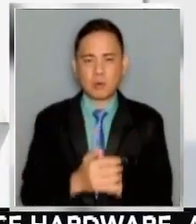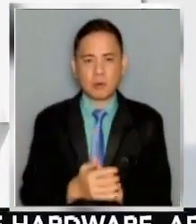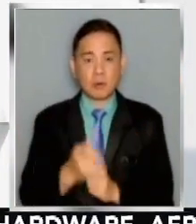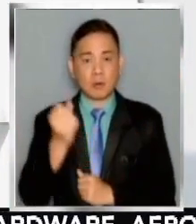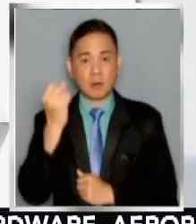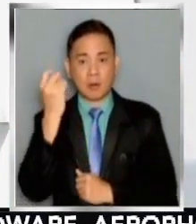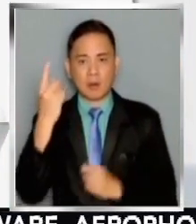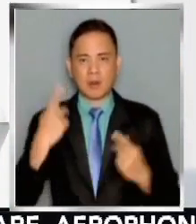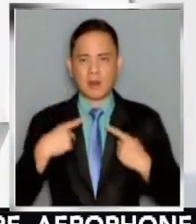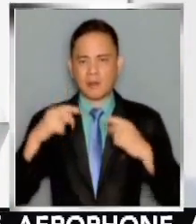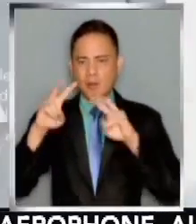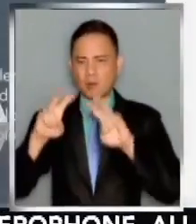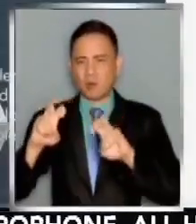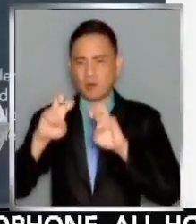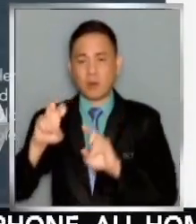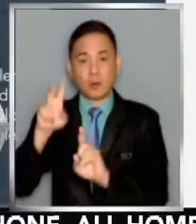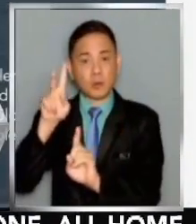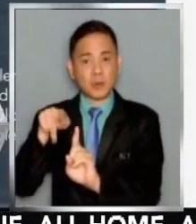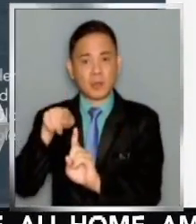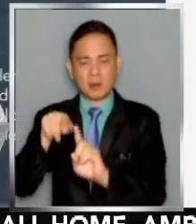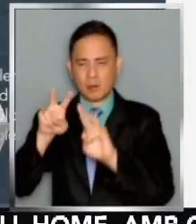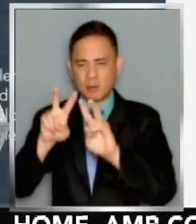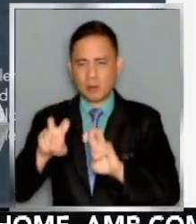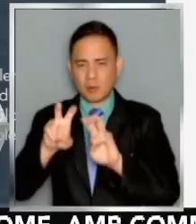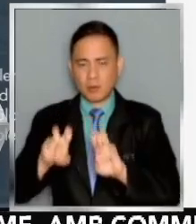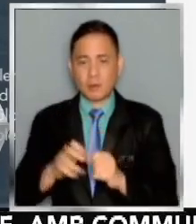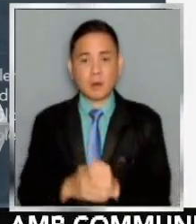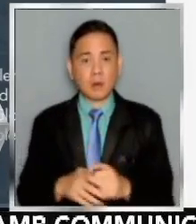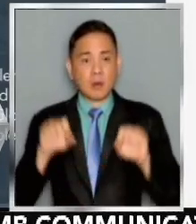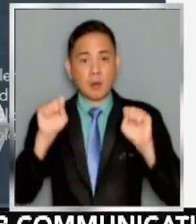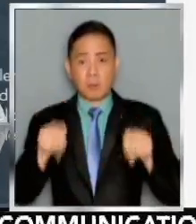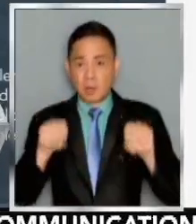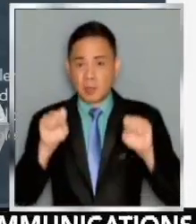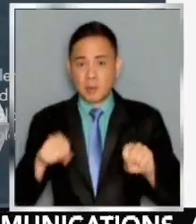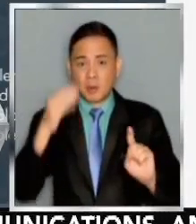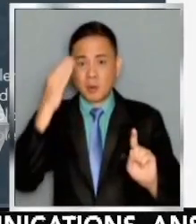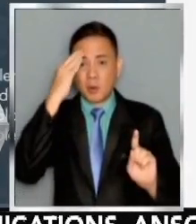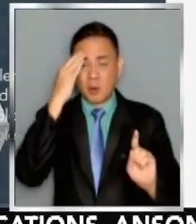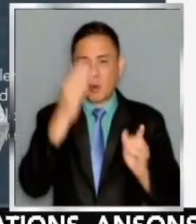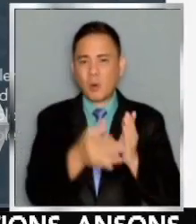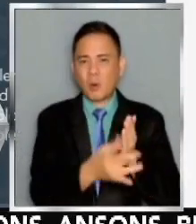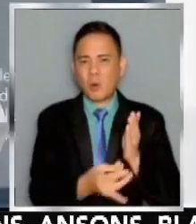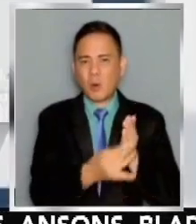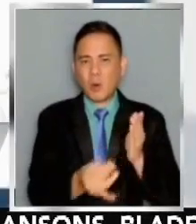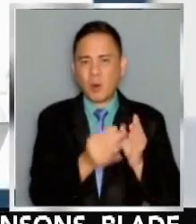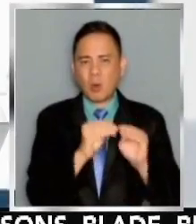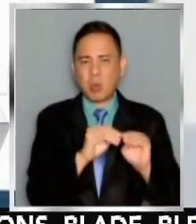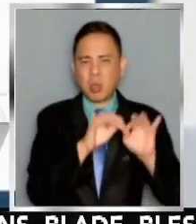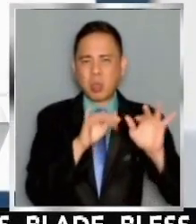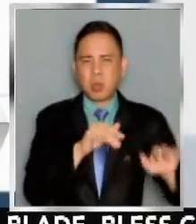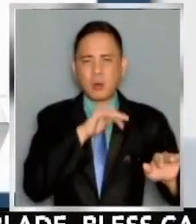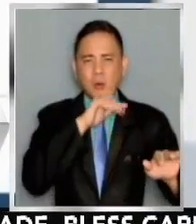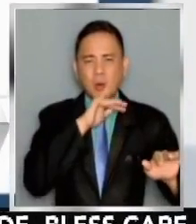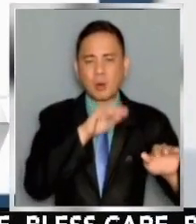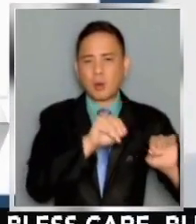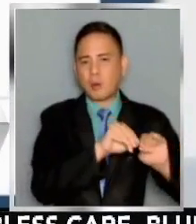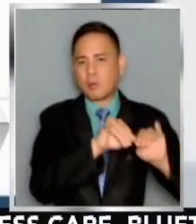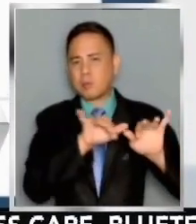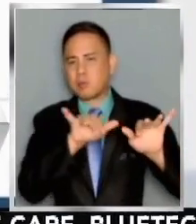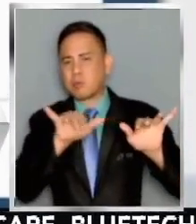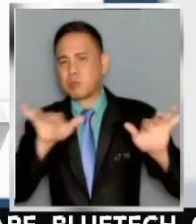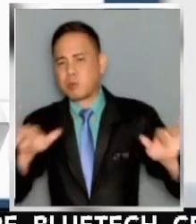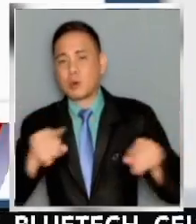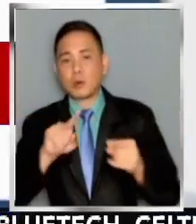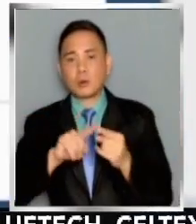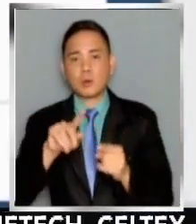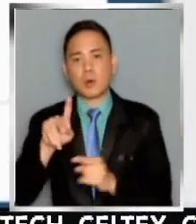mula bukas Hanggang Miyerkules posible nilang lumes at mapunta sa kalapan Puerto Galera at ilang bahagi ng Batangas ang langis